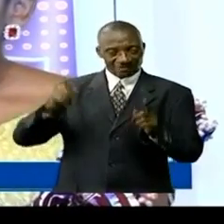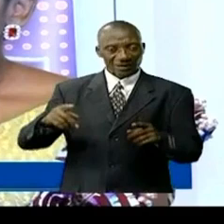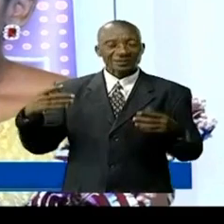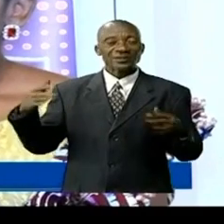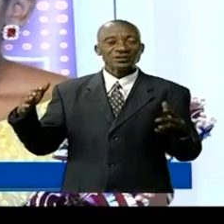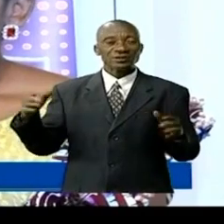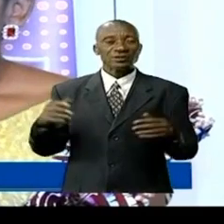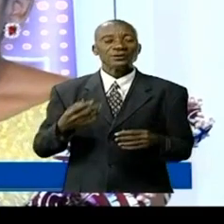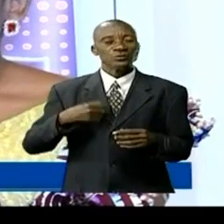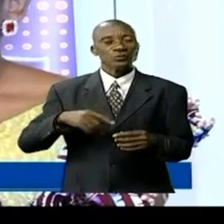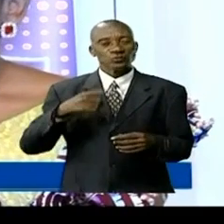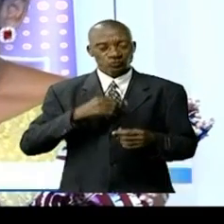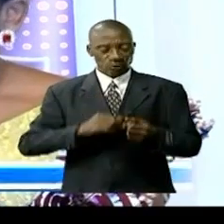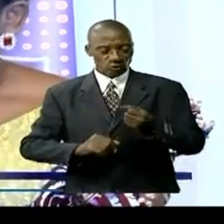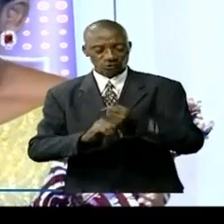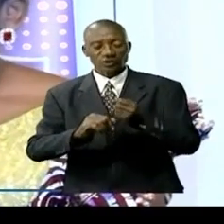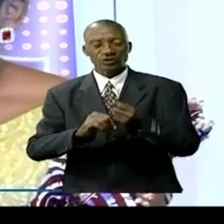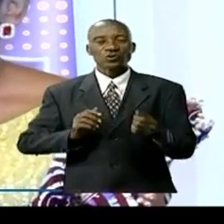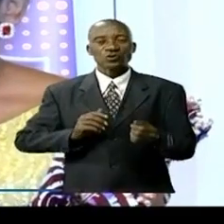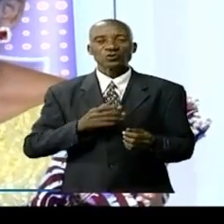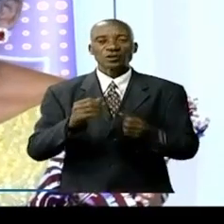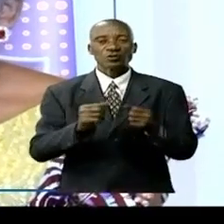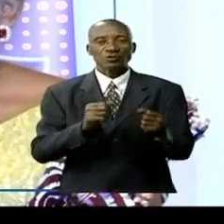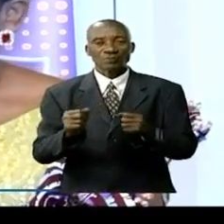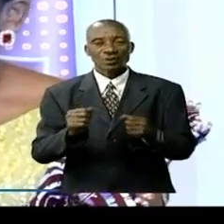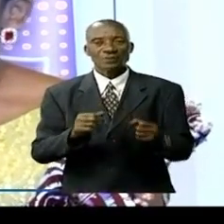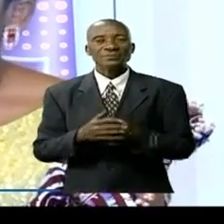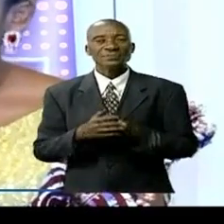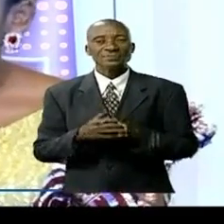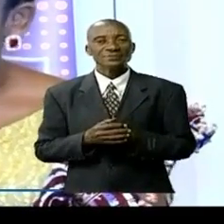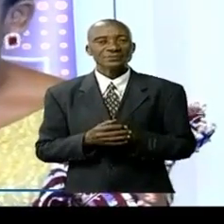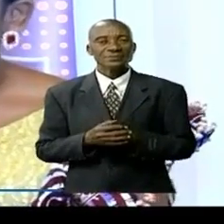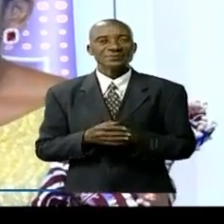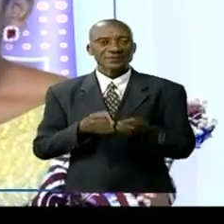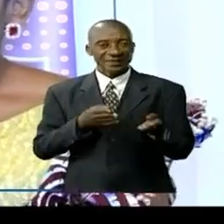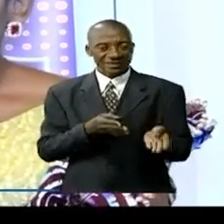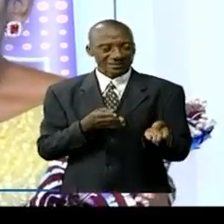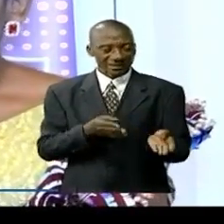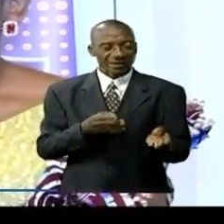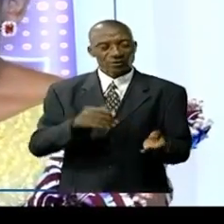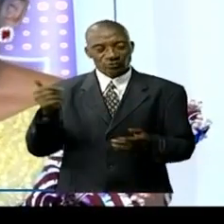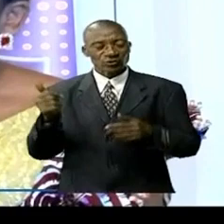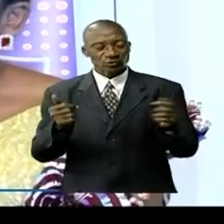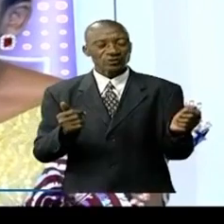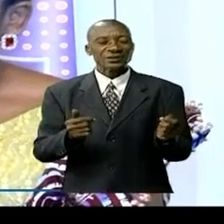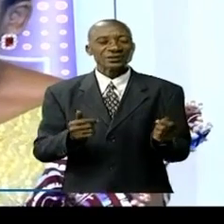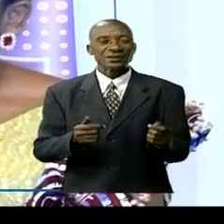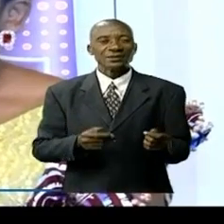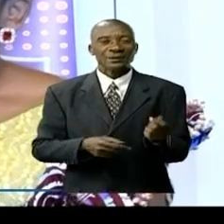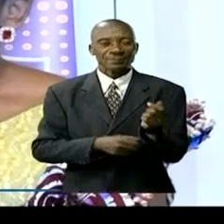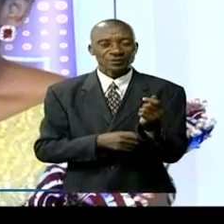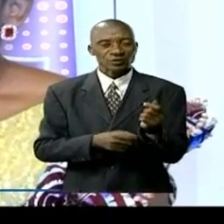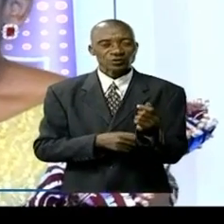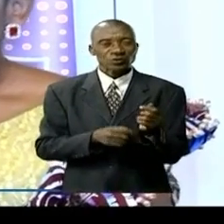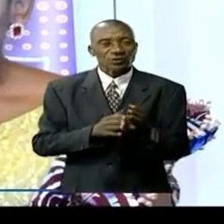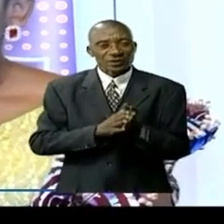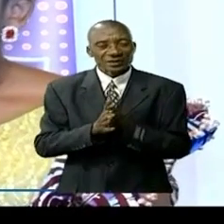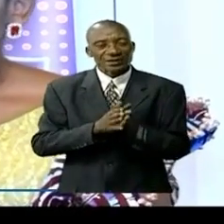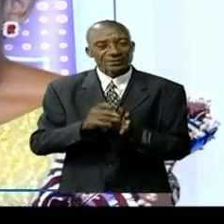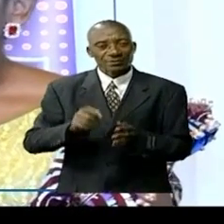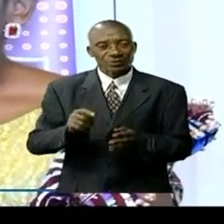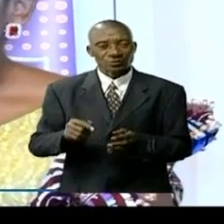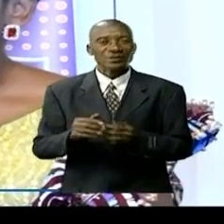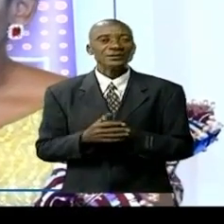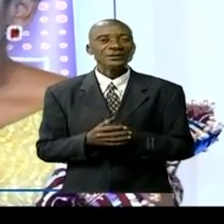gens à faire une synergie pour aider ceux qui sont dans le besoin, parce qu'une femme autonome, c'est toute